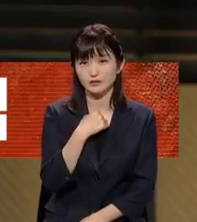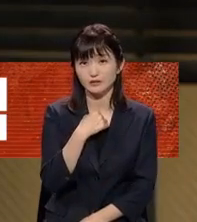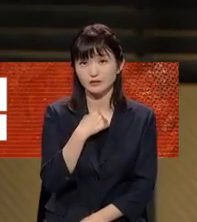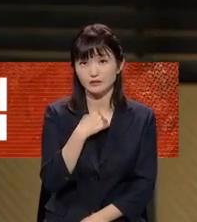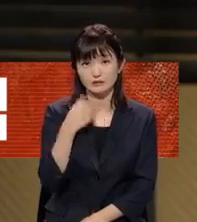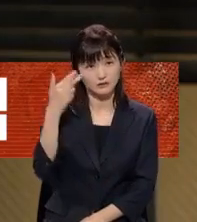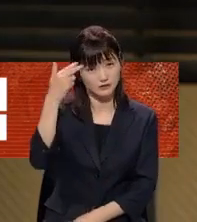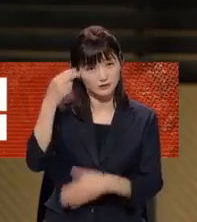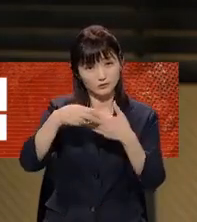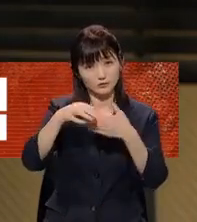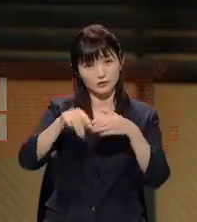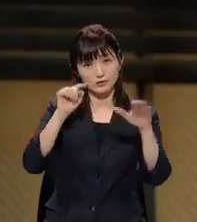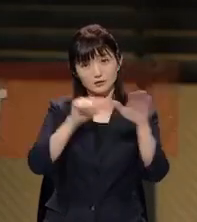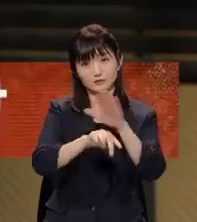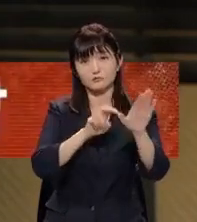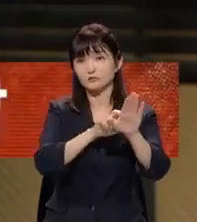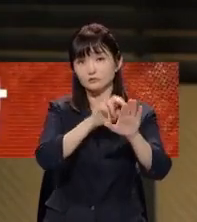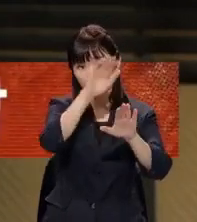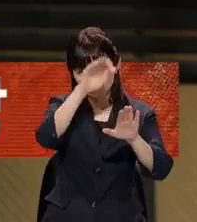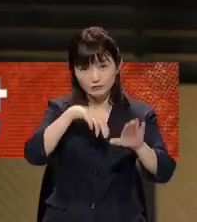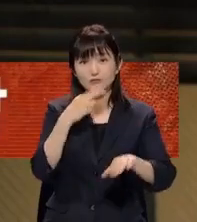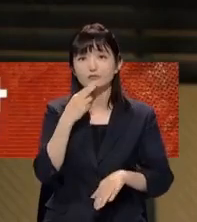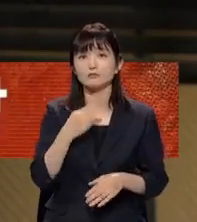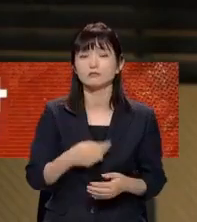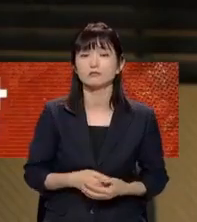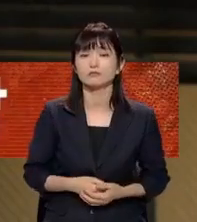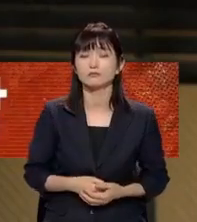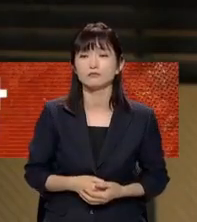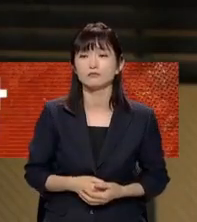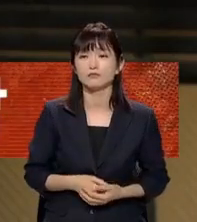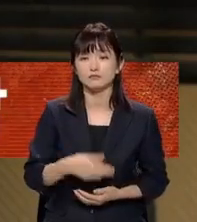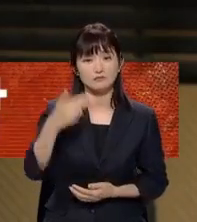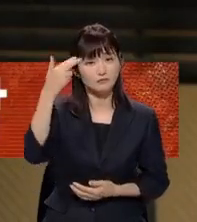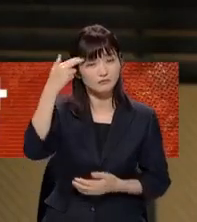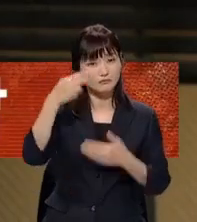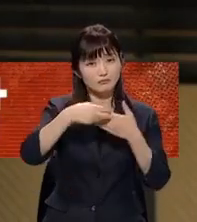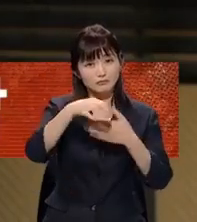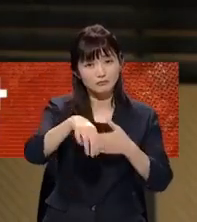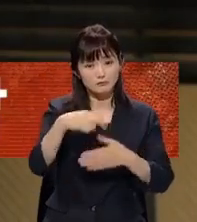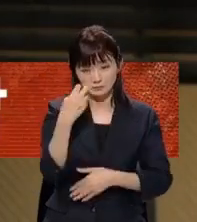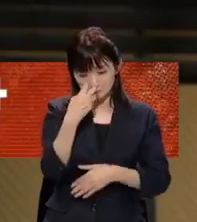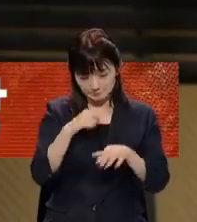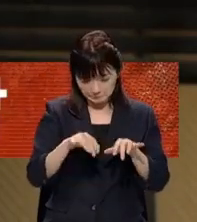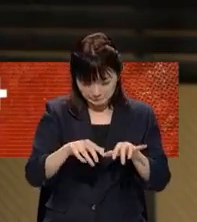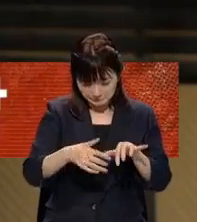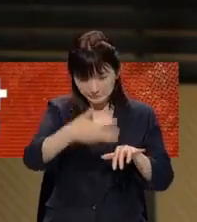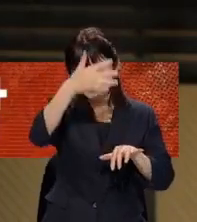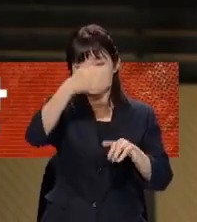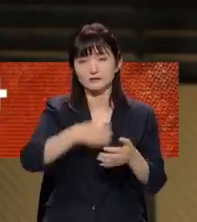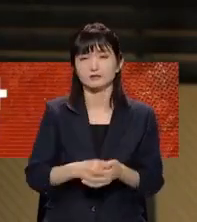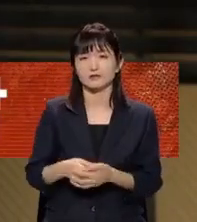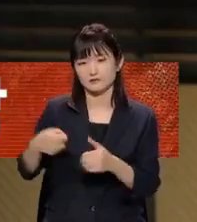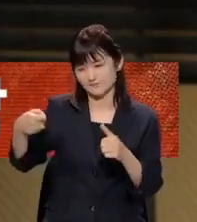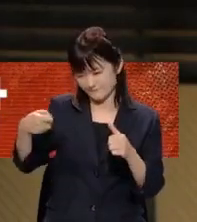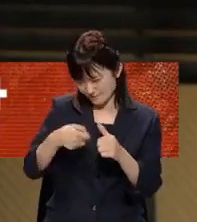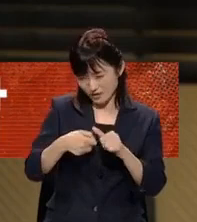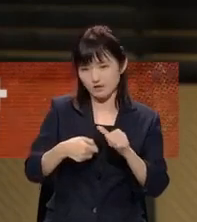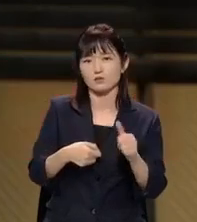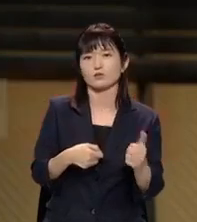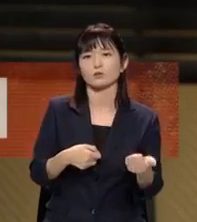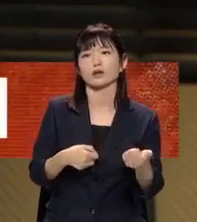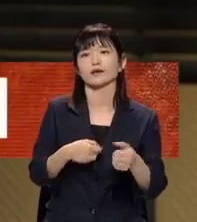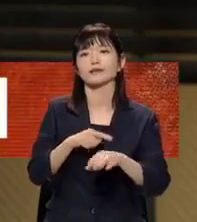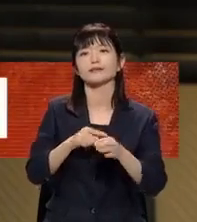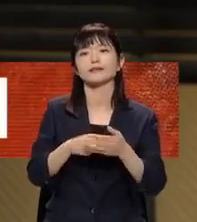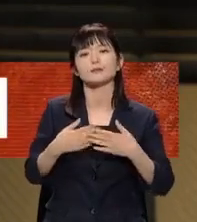내역은 없습니다 그럼에도 불구하고 정신병원으로 이렇게 검색했다는 것은 범죄를 저지르고 심신미약을 어떻게